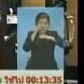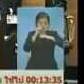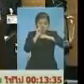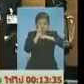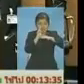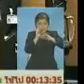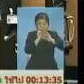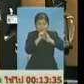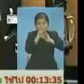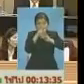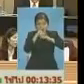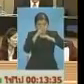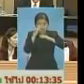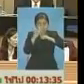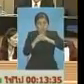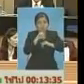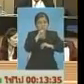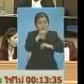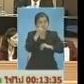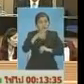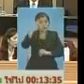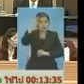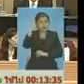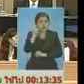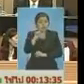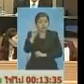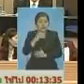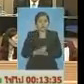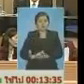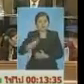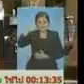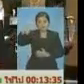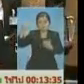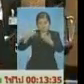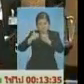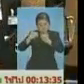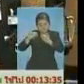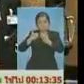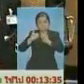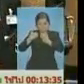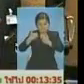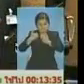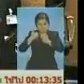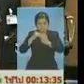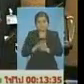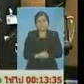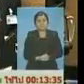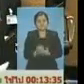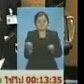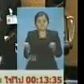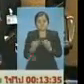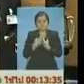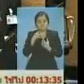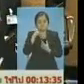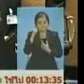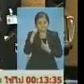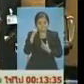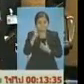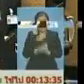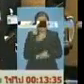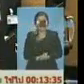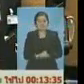3 นาทีครึ่งครับท่านจะทำอะไร ใช้สิทธิ์พาดพิงครับเพราะว่ามีการพาดพิงทำให้เกิดความเสียหายครับ เ